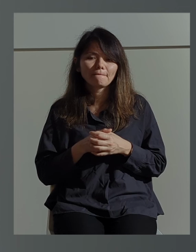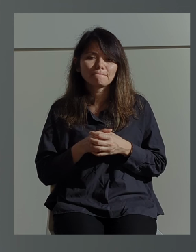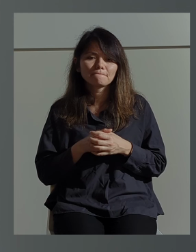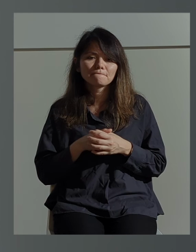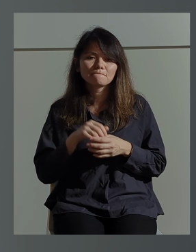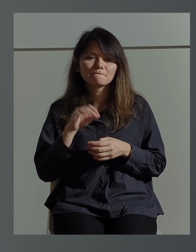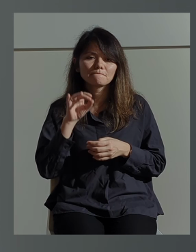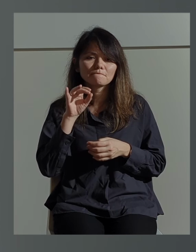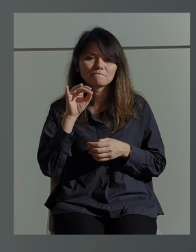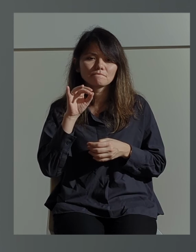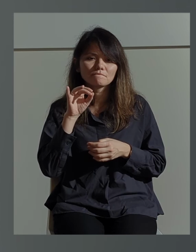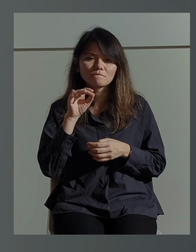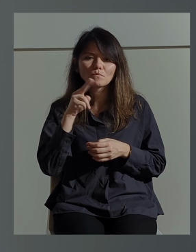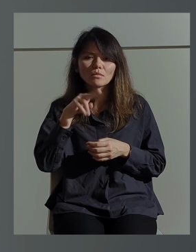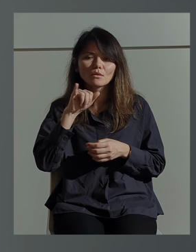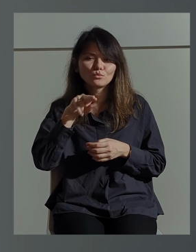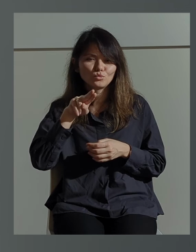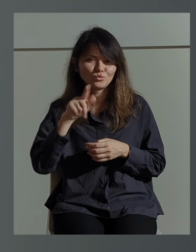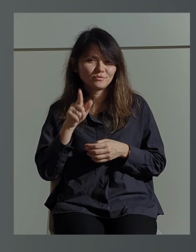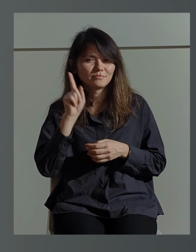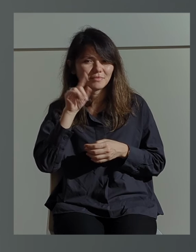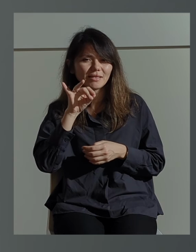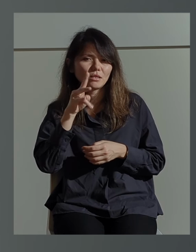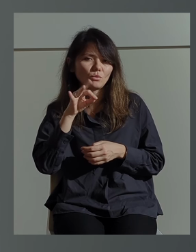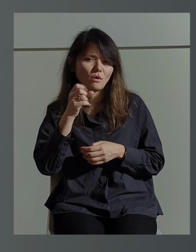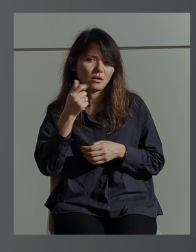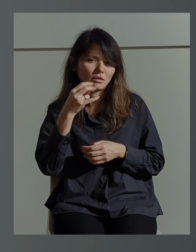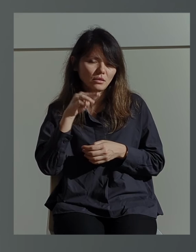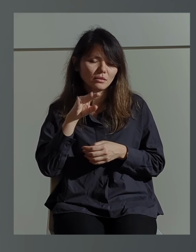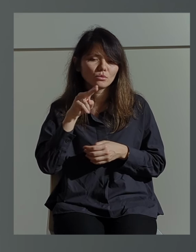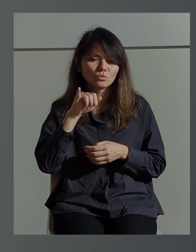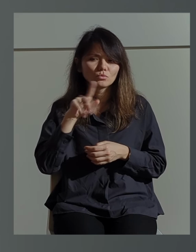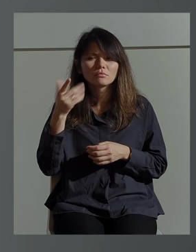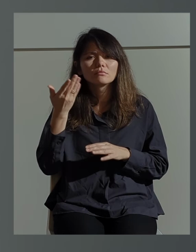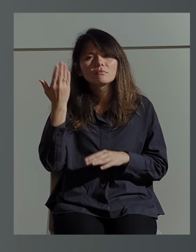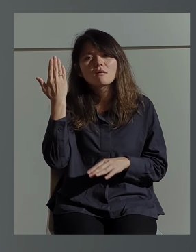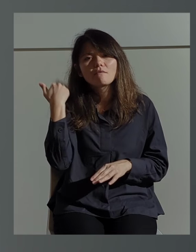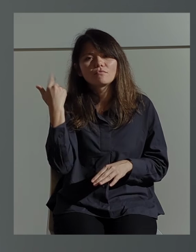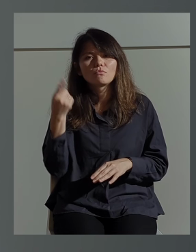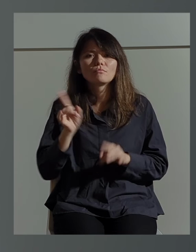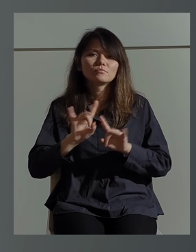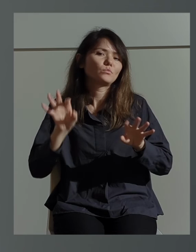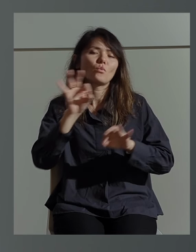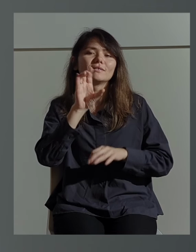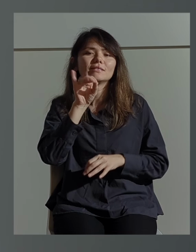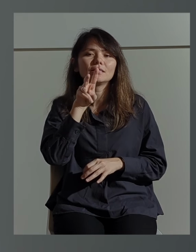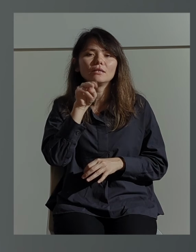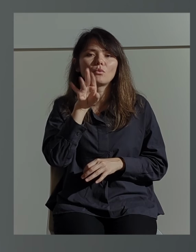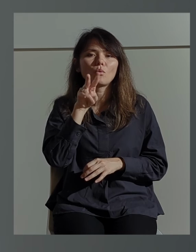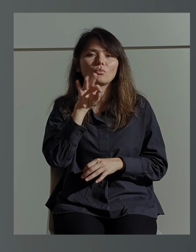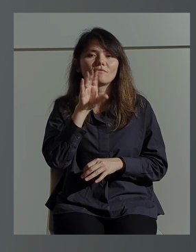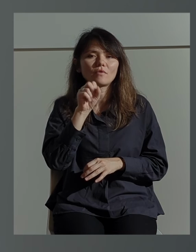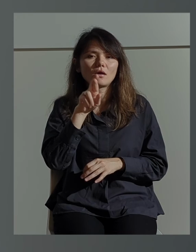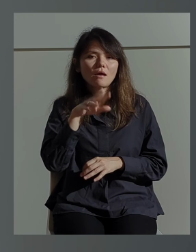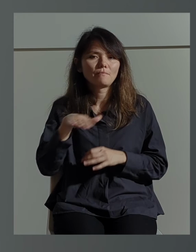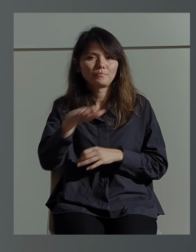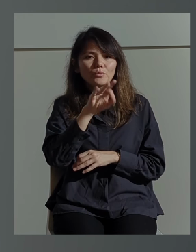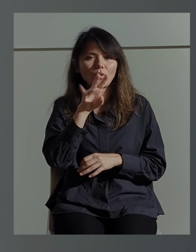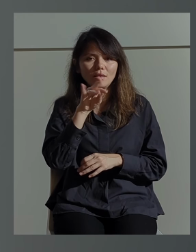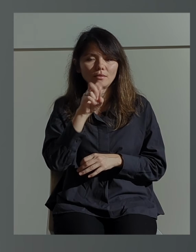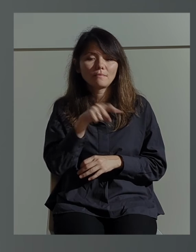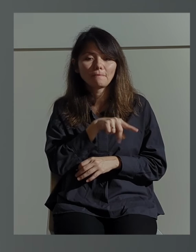Агента дудя выходило интервью давным-давно про силиконовую долину и там работник